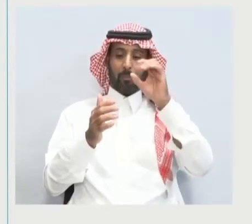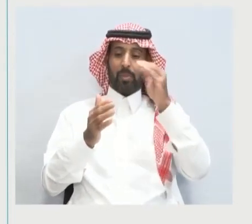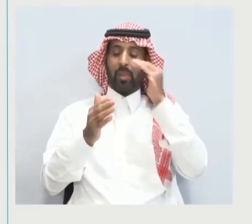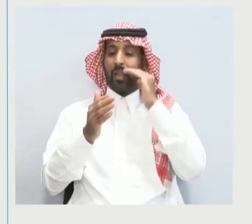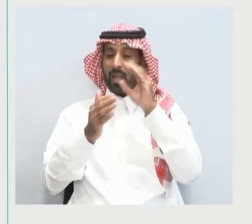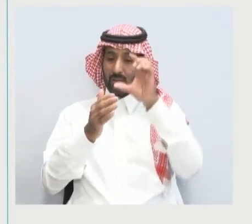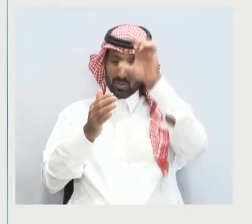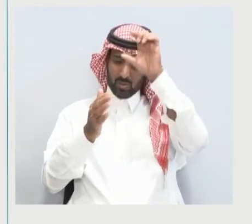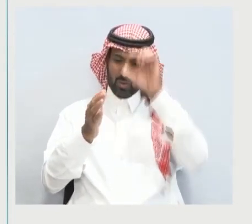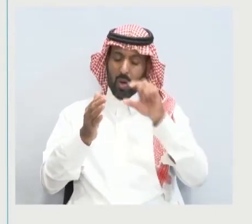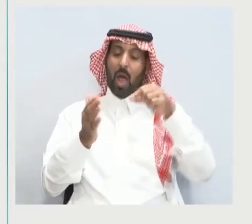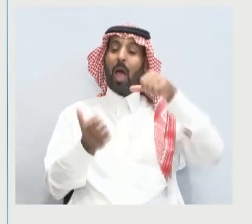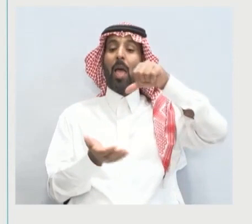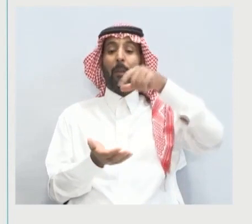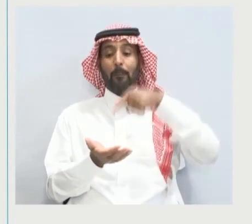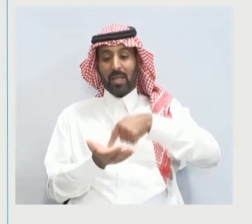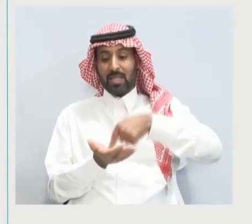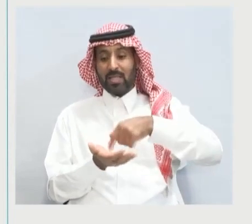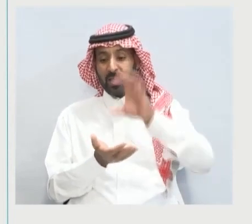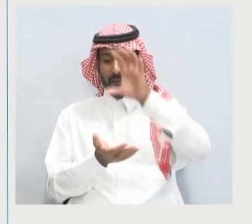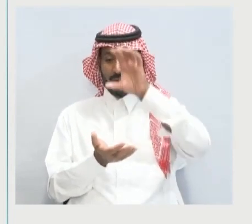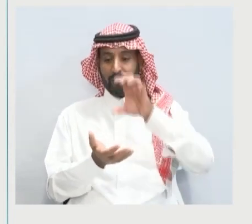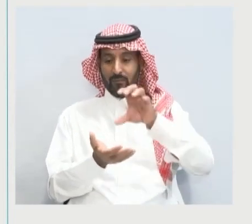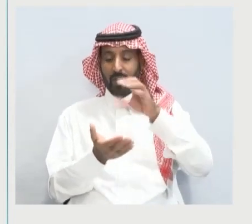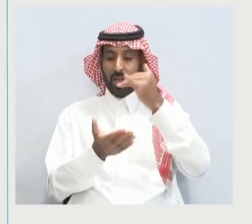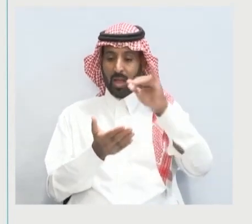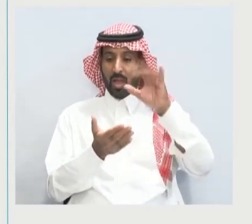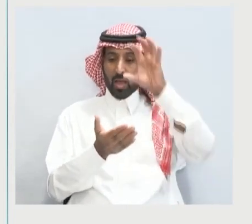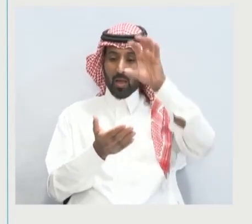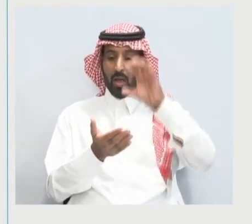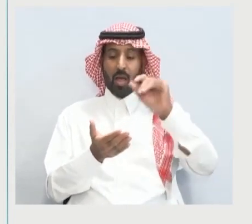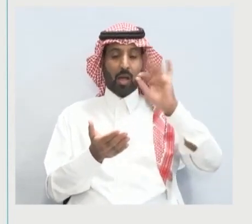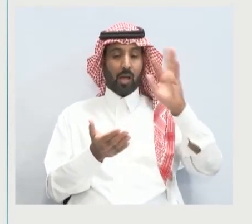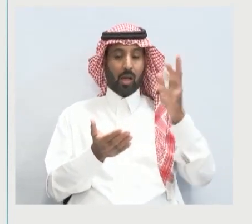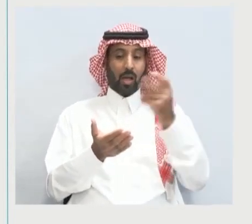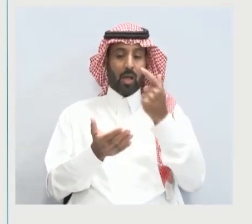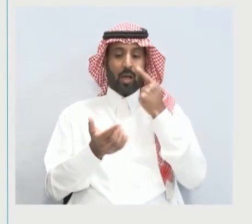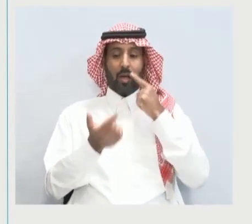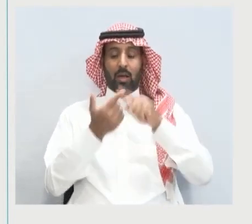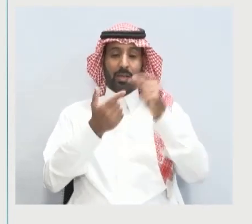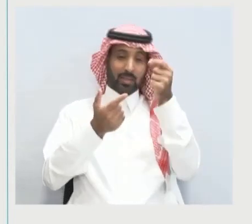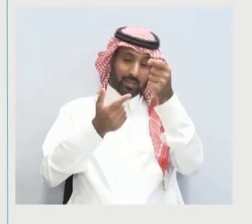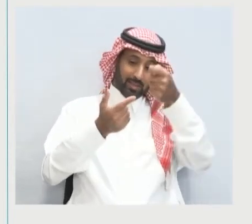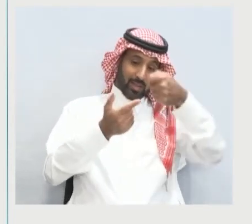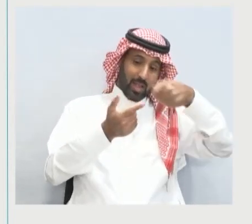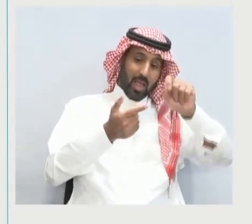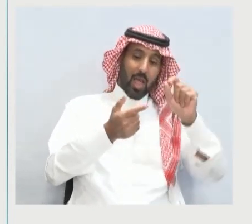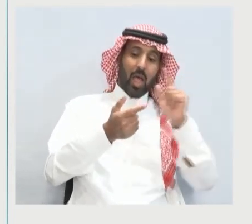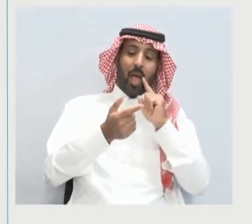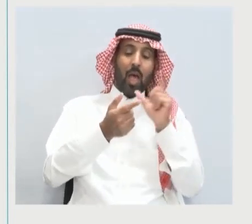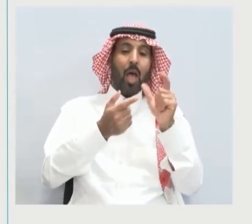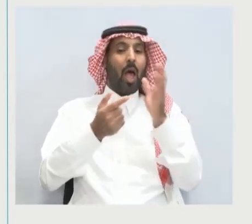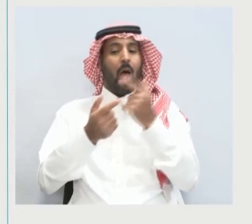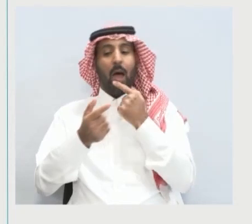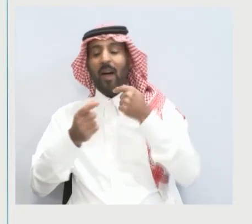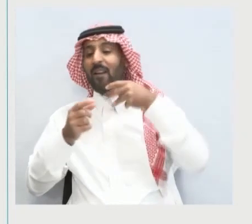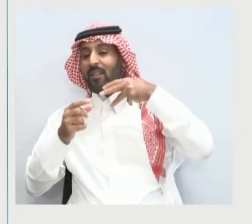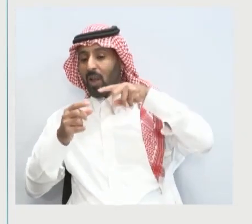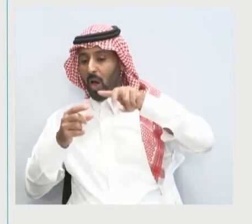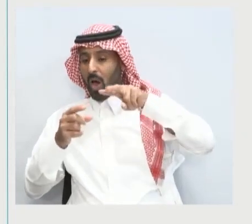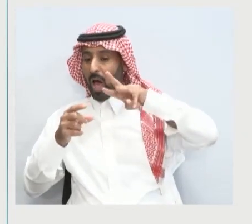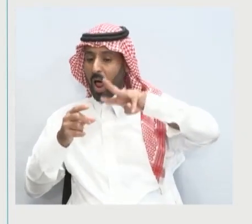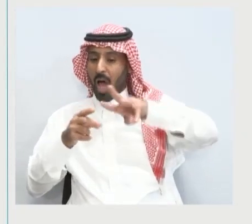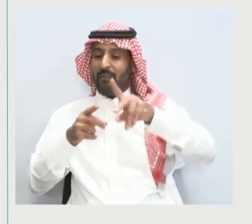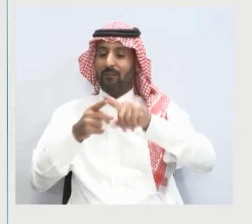المنتخب كذلك في همم في الارقام نستطيع اضافه فاصل الى الارقام بالالاف ونقطه